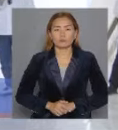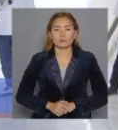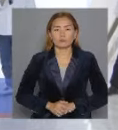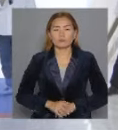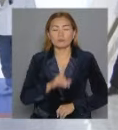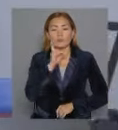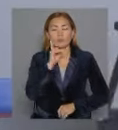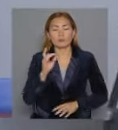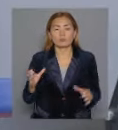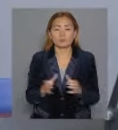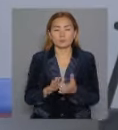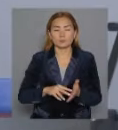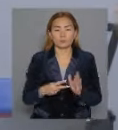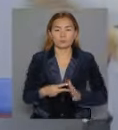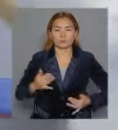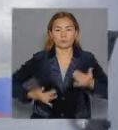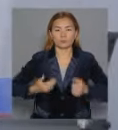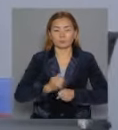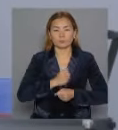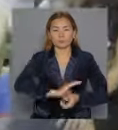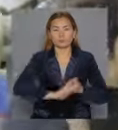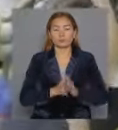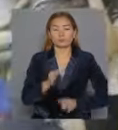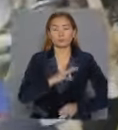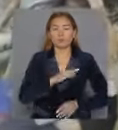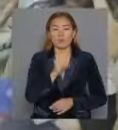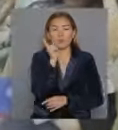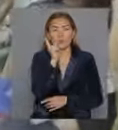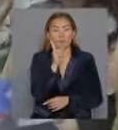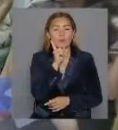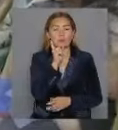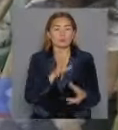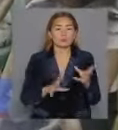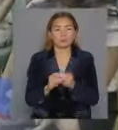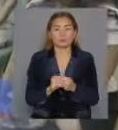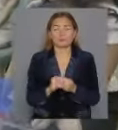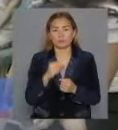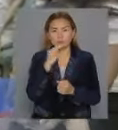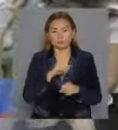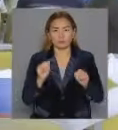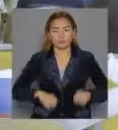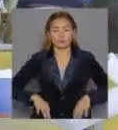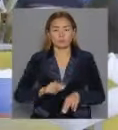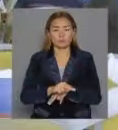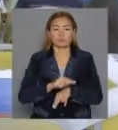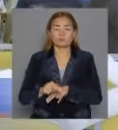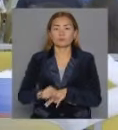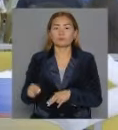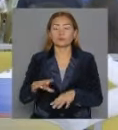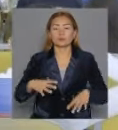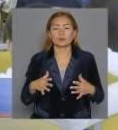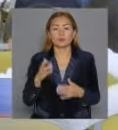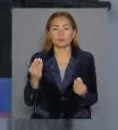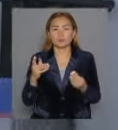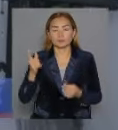Атырау жастары фестивалінің аясында өткізілген бұл іс-шара қолдарынан смартфон ұстаған әр жасқа таптырмаса анық, өйткені шеберлік сағаттың коуч-тренері